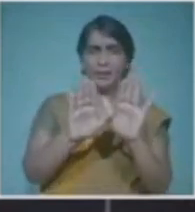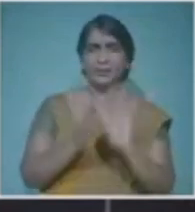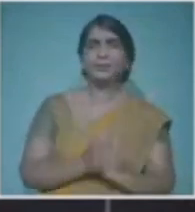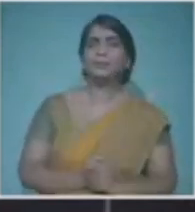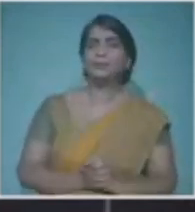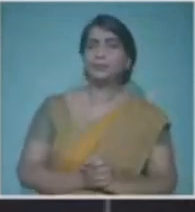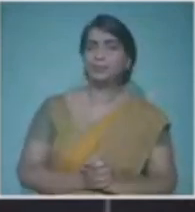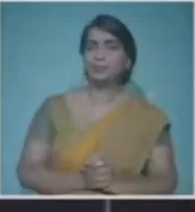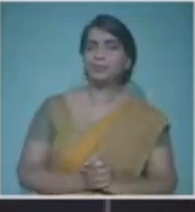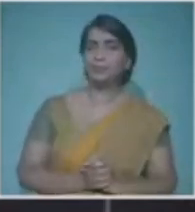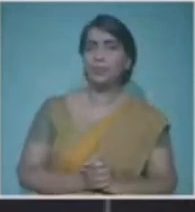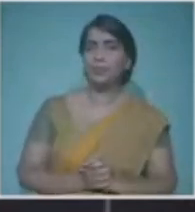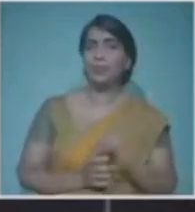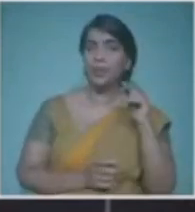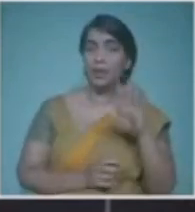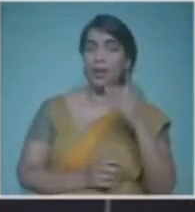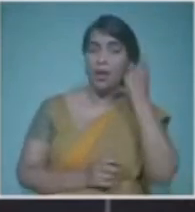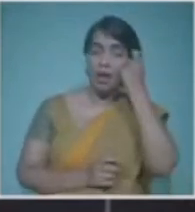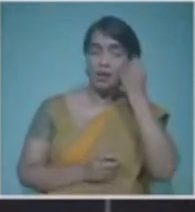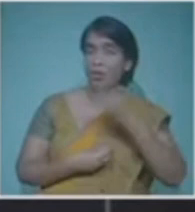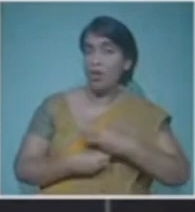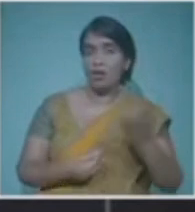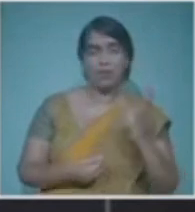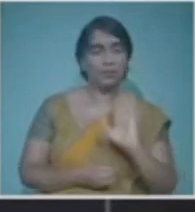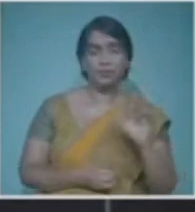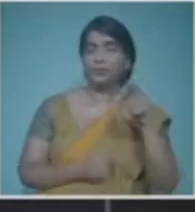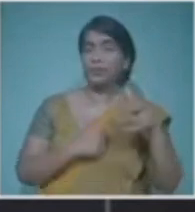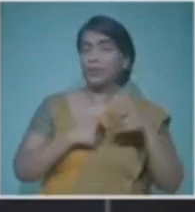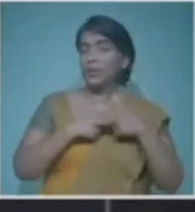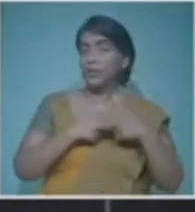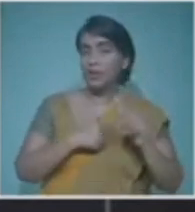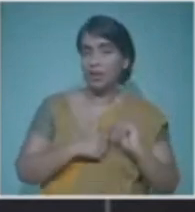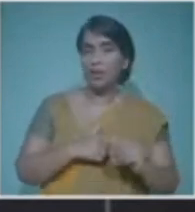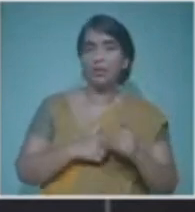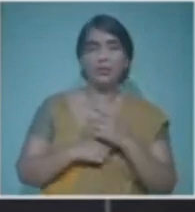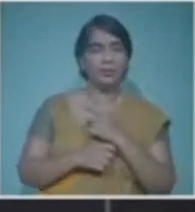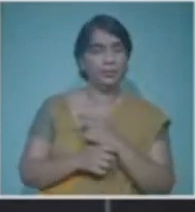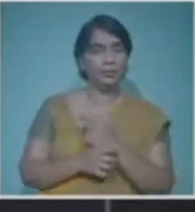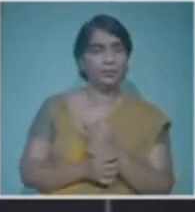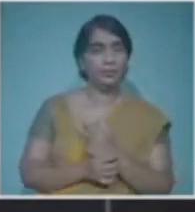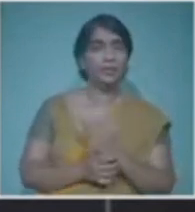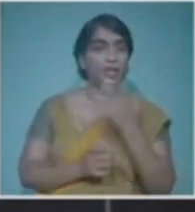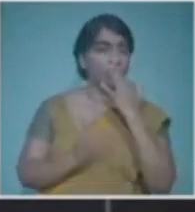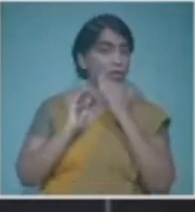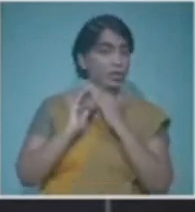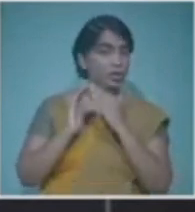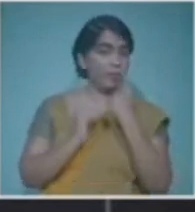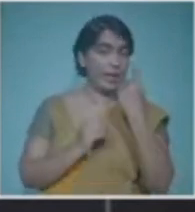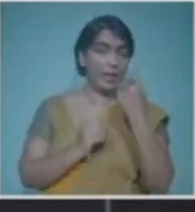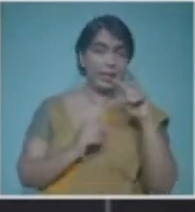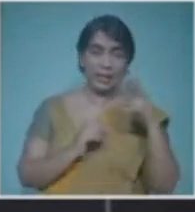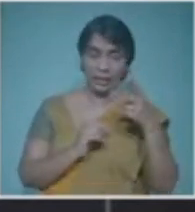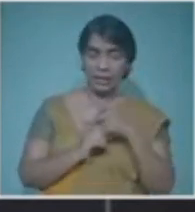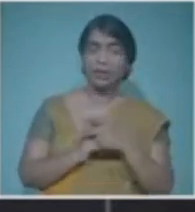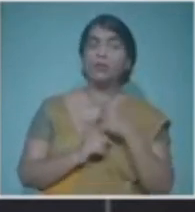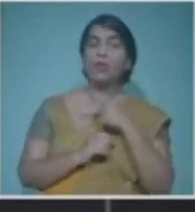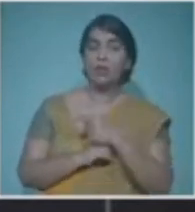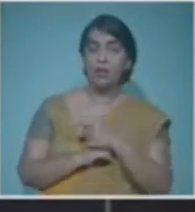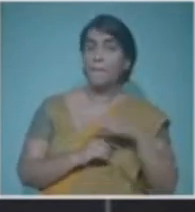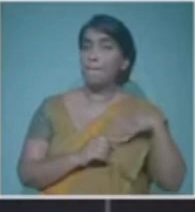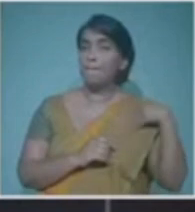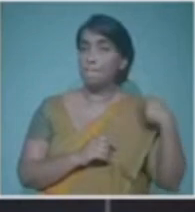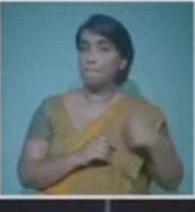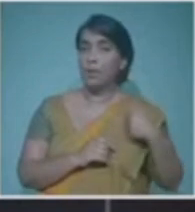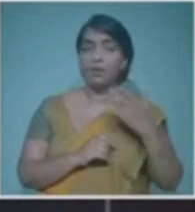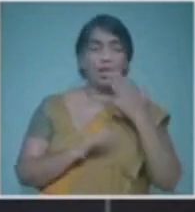මේක පොඩක් ඉන්න මේ අදහස අපතේ යන්නේ නැහැ. හේතුව ස්කූල් ක්ලස්ටර්ස් 1200ක් ඇති වෙනකොට 1200 ප්‍රමුඛ